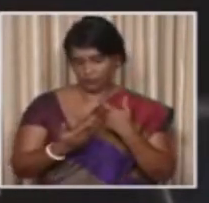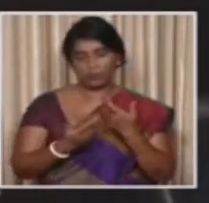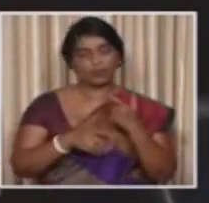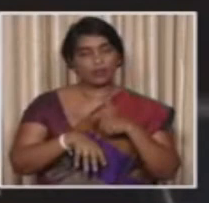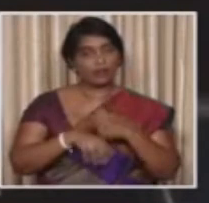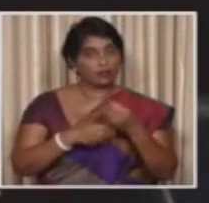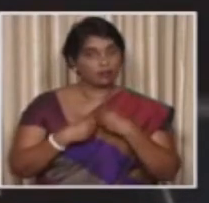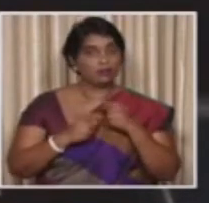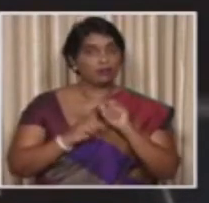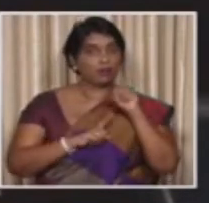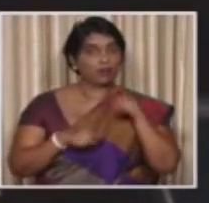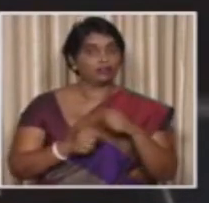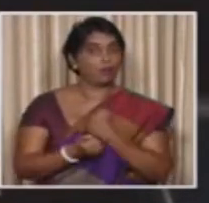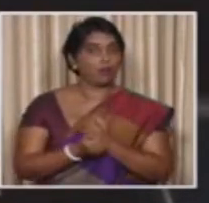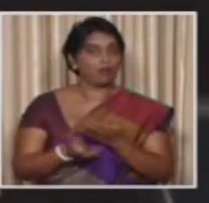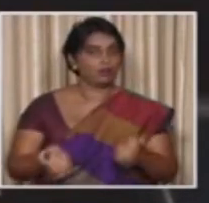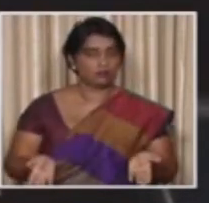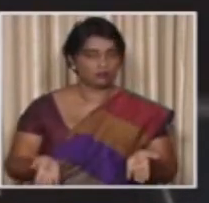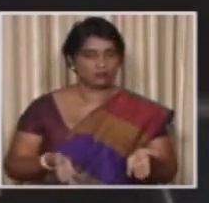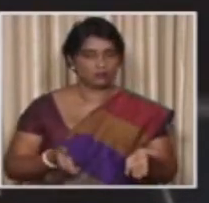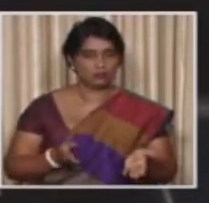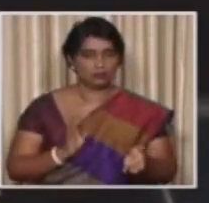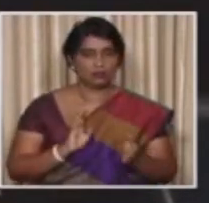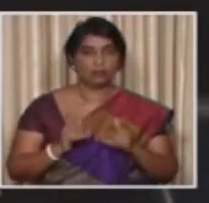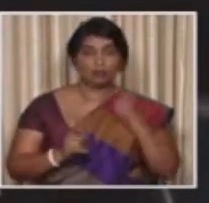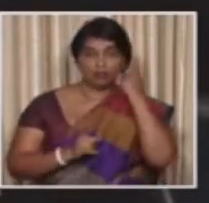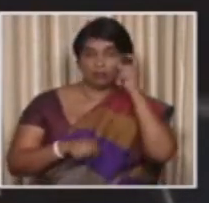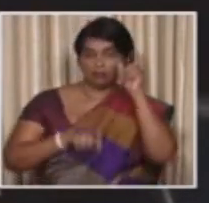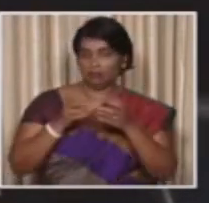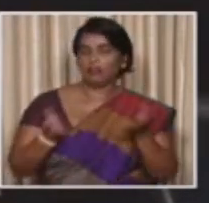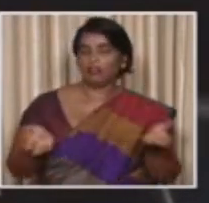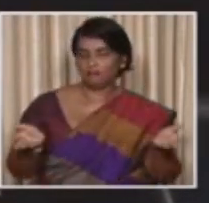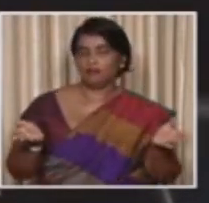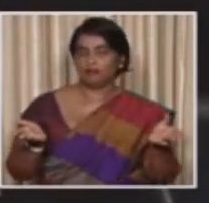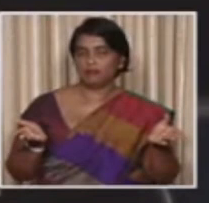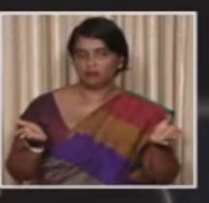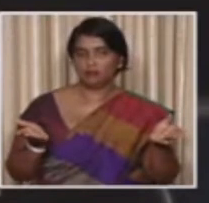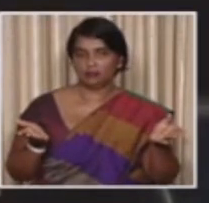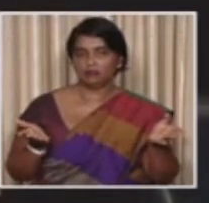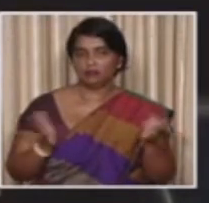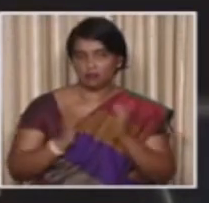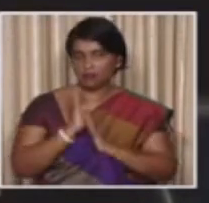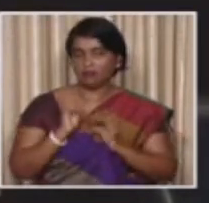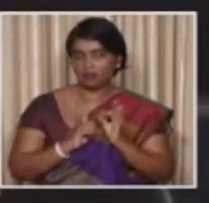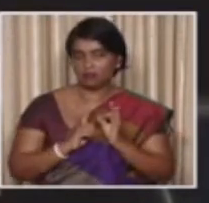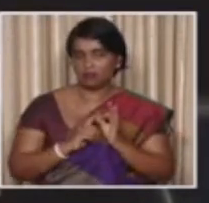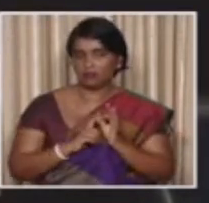මේ පාර්ලිමේන්තුවේ පොලිසිය ගැන කතා කරන්න තියෙනවා ඉතාම දක්ෂ නිලධාරීන්ව ගරු මන්ත්‍රීතුමනි